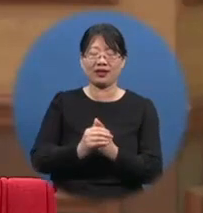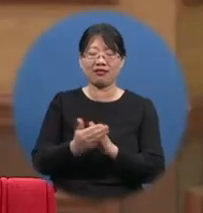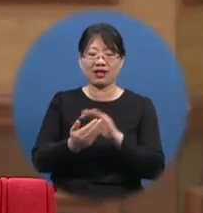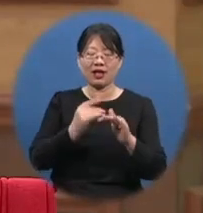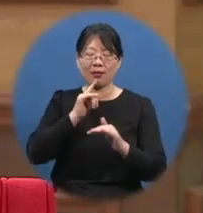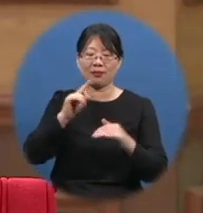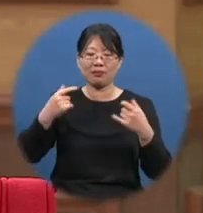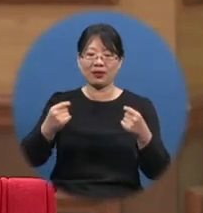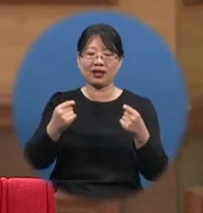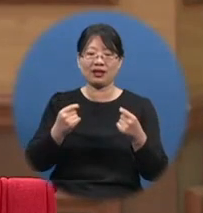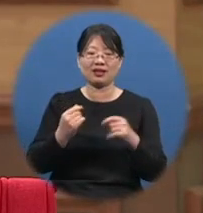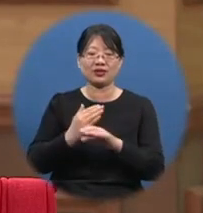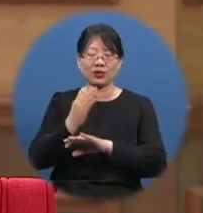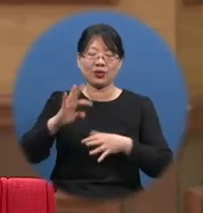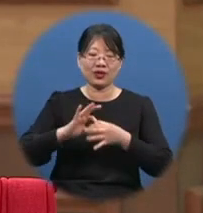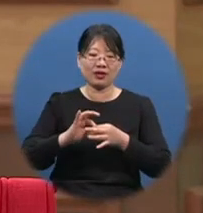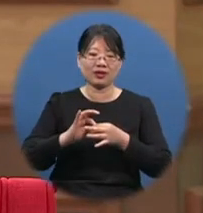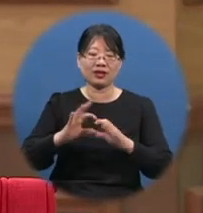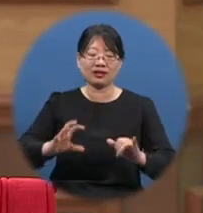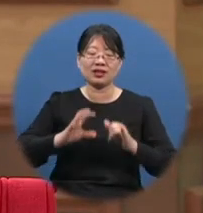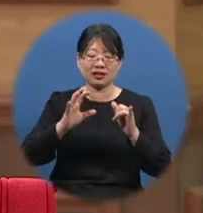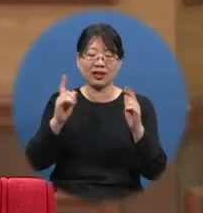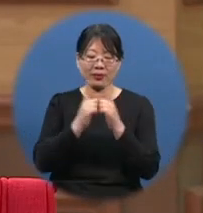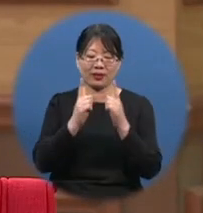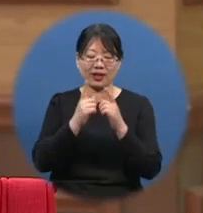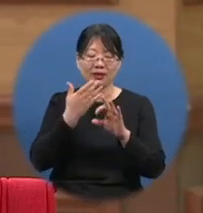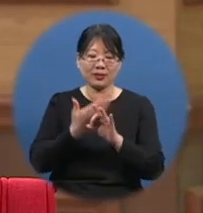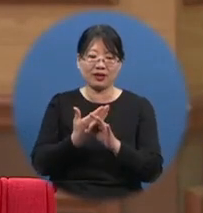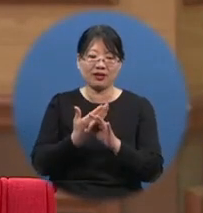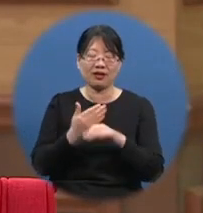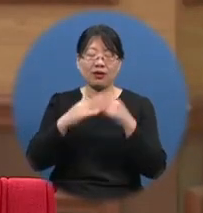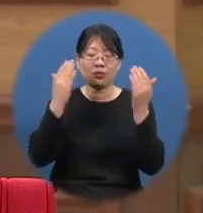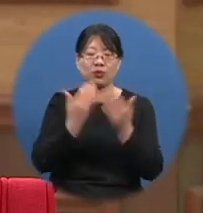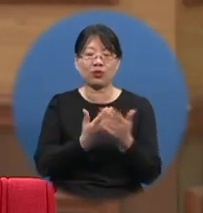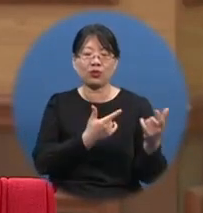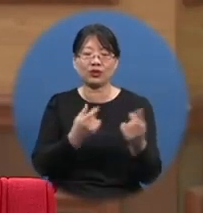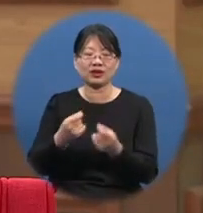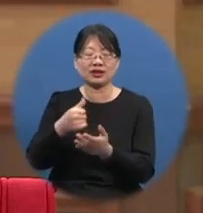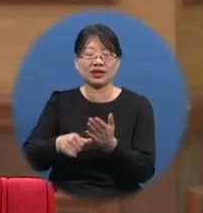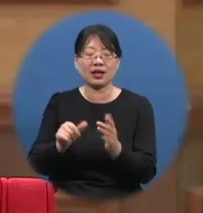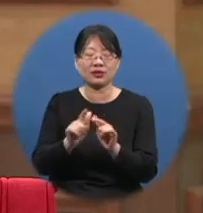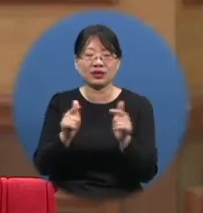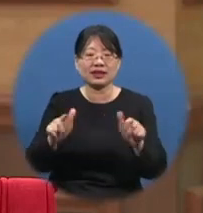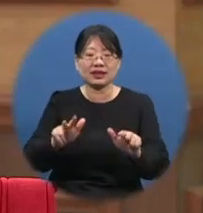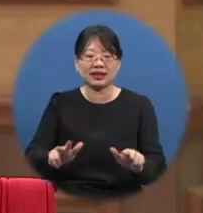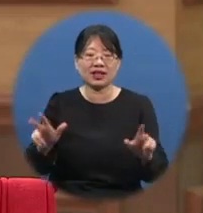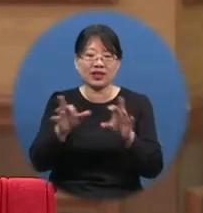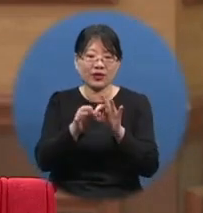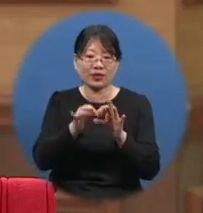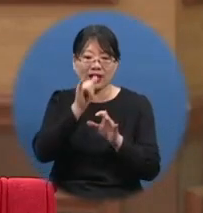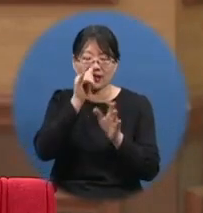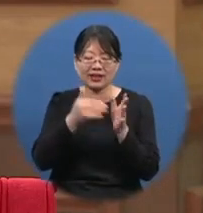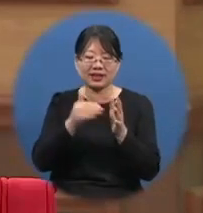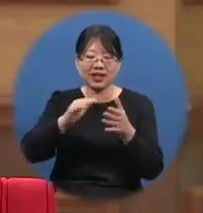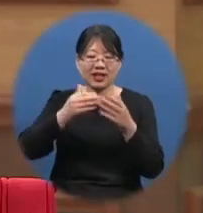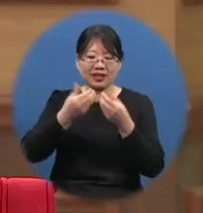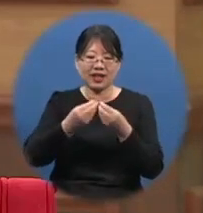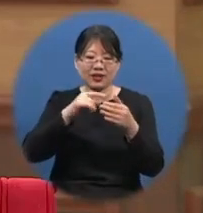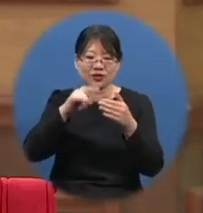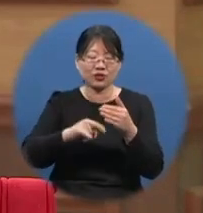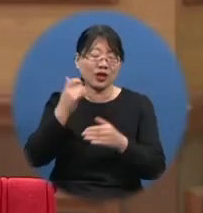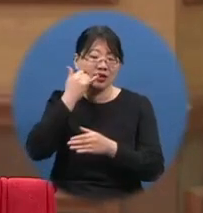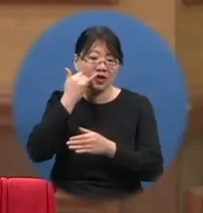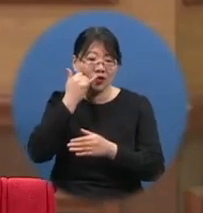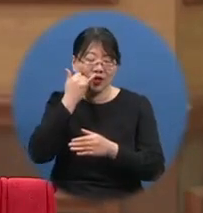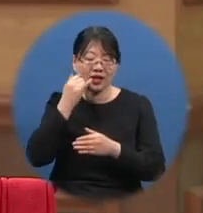아까 말씀드린 초연결 세상이 되어지면은 모든 사물들이 이제 연결이 되는데 그중에 예를 들어서 우리